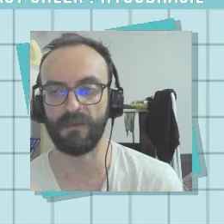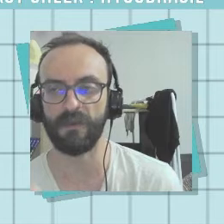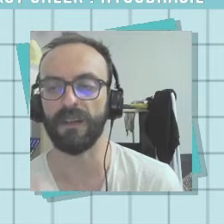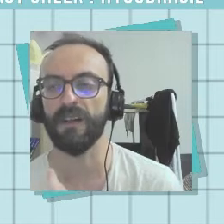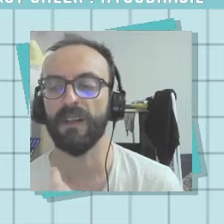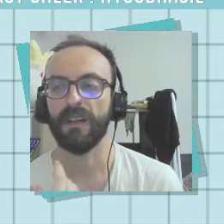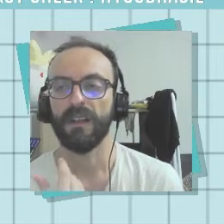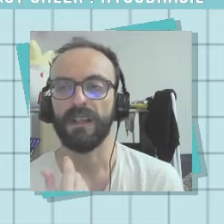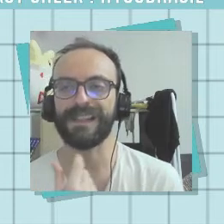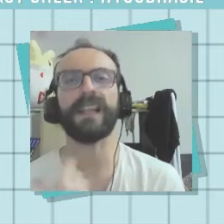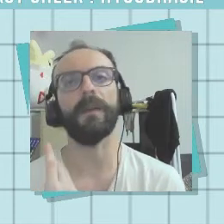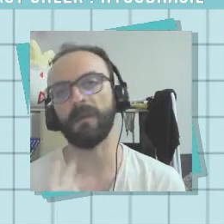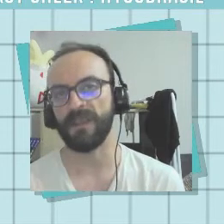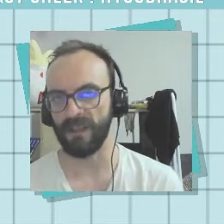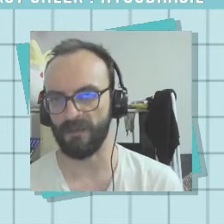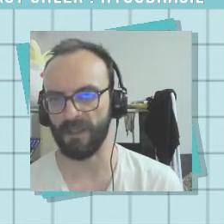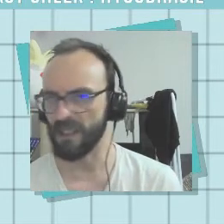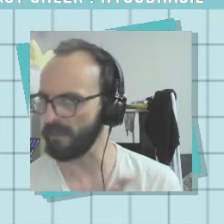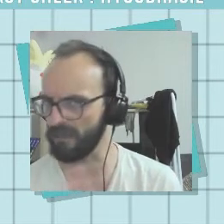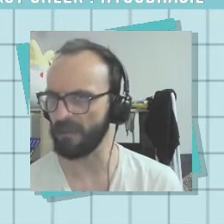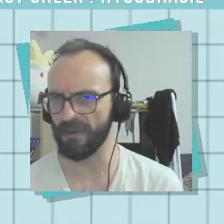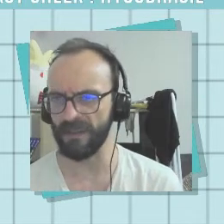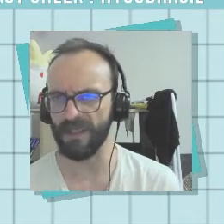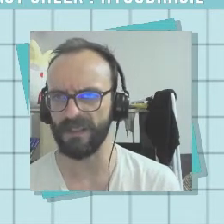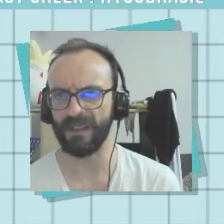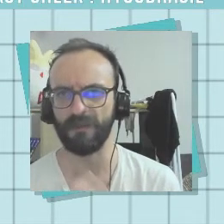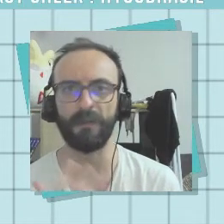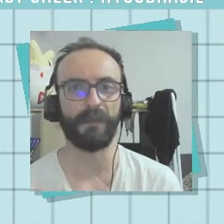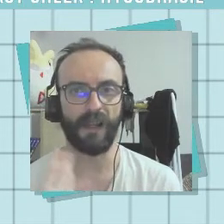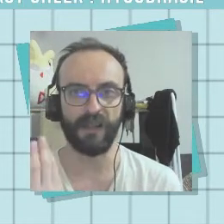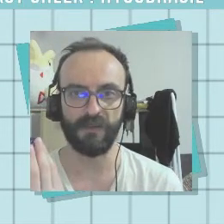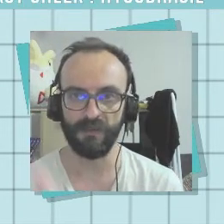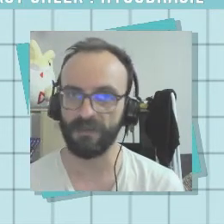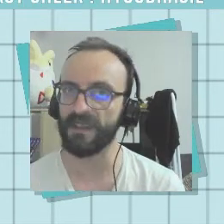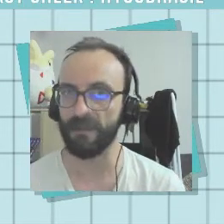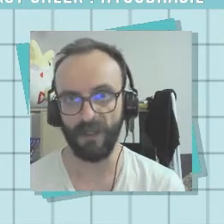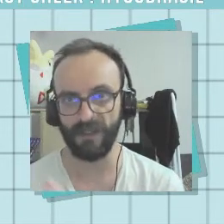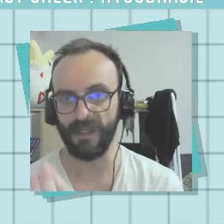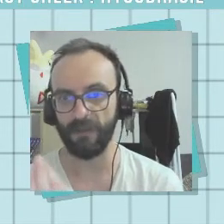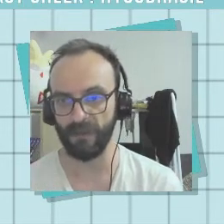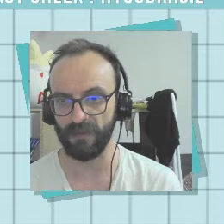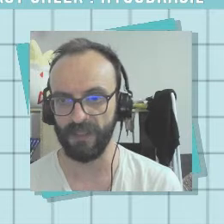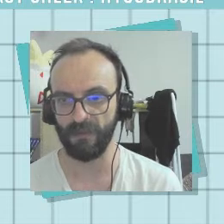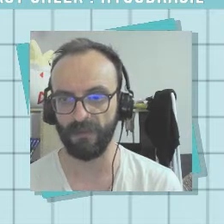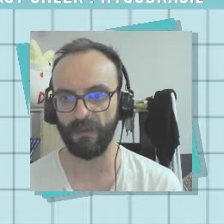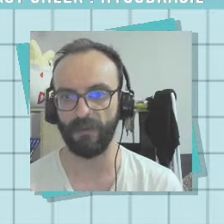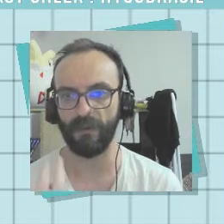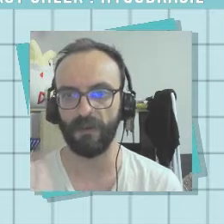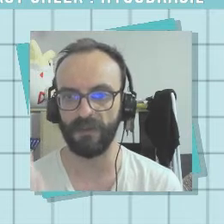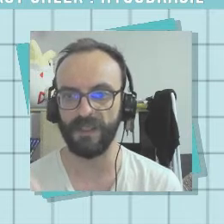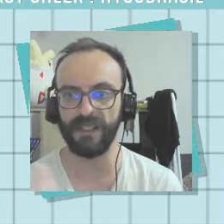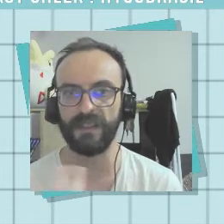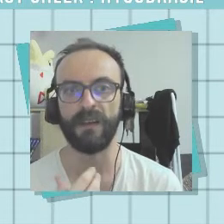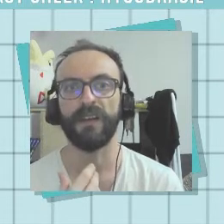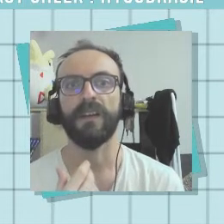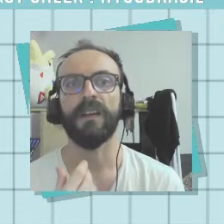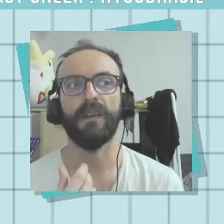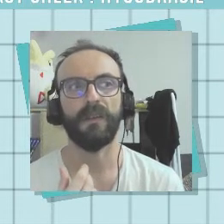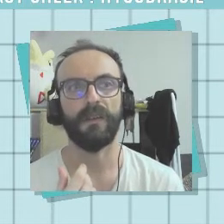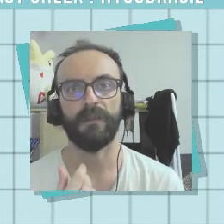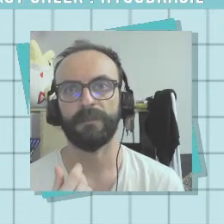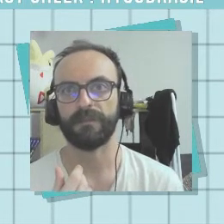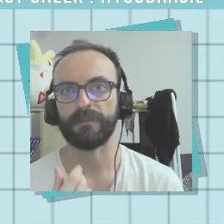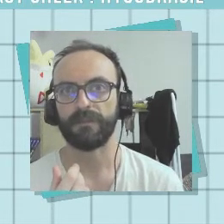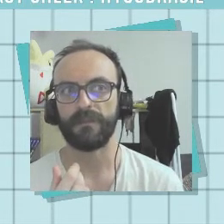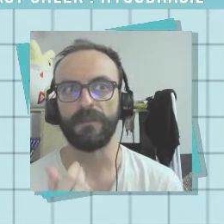personnes sourdes, c'est quand même aussi un souci. J'ai plus les pourcentages exactement, mais voilà, elles ont difficilement accès à une éducation en langue des signes.